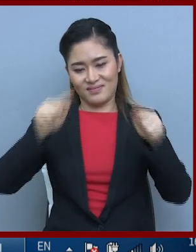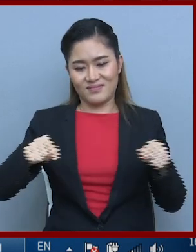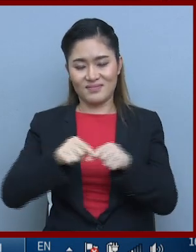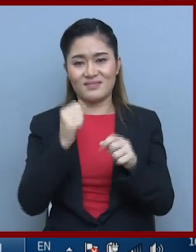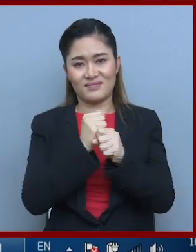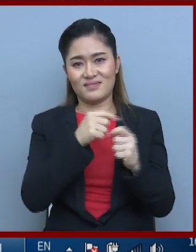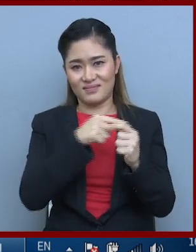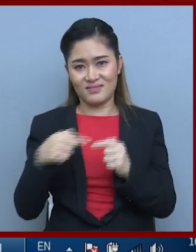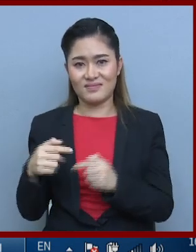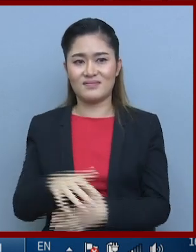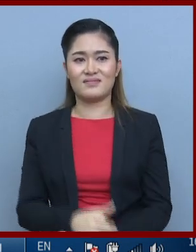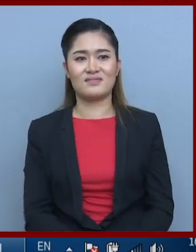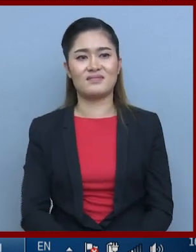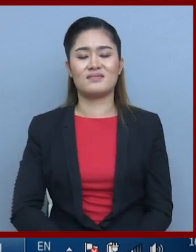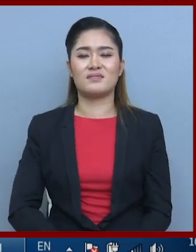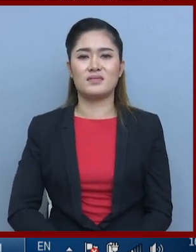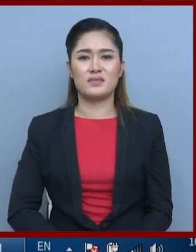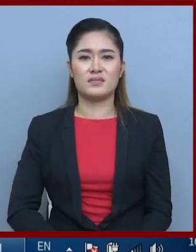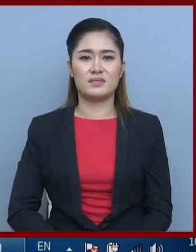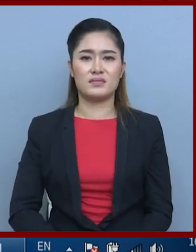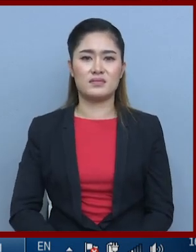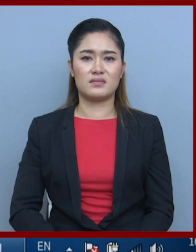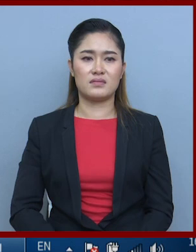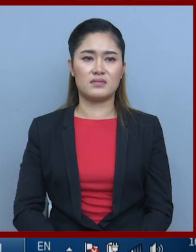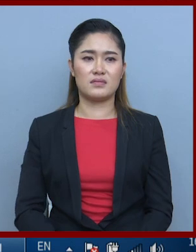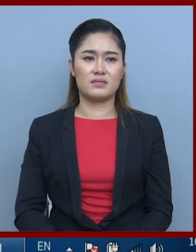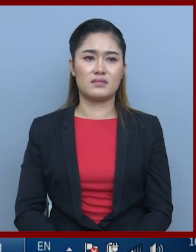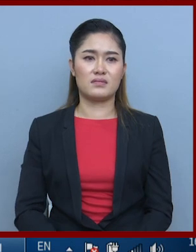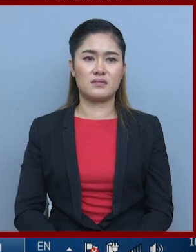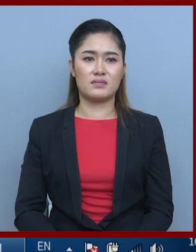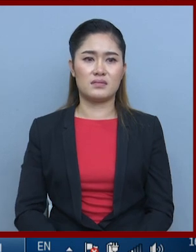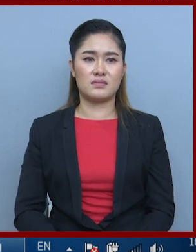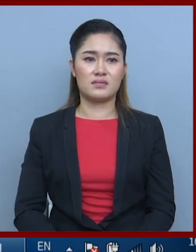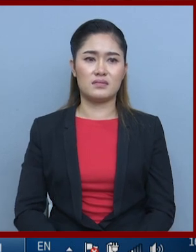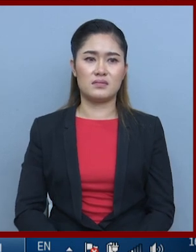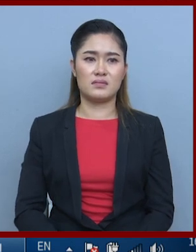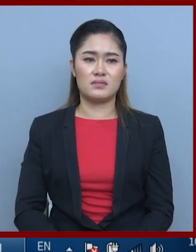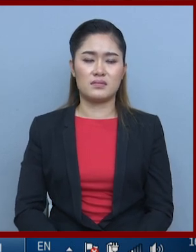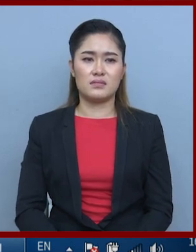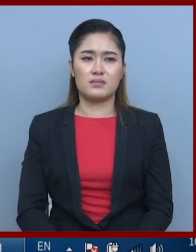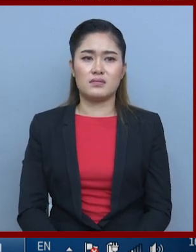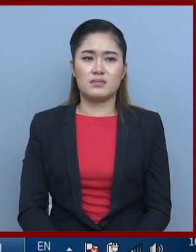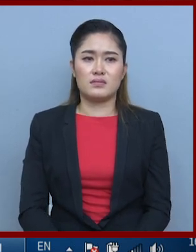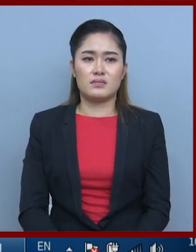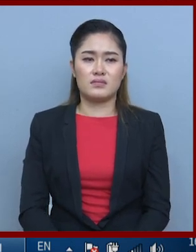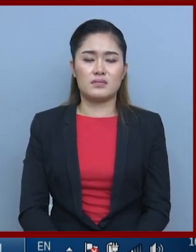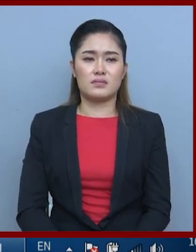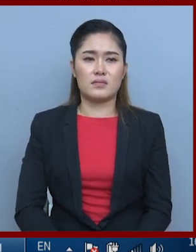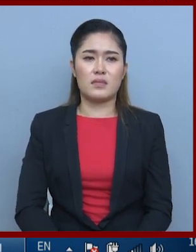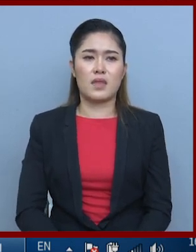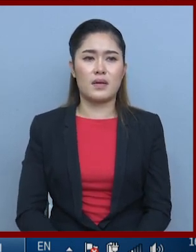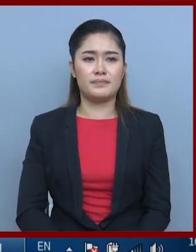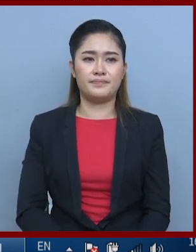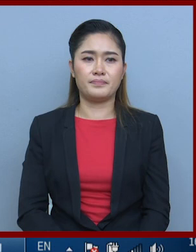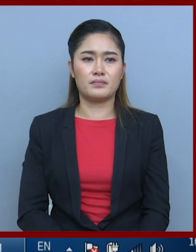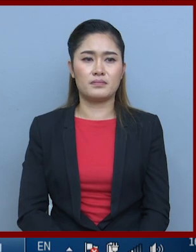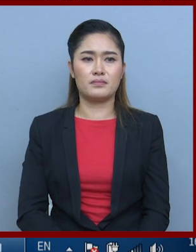ต่